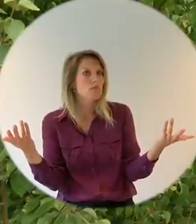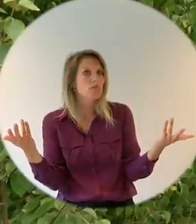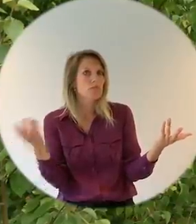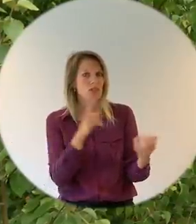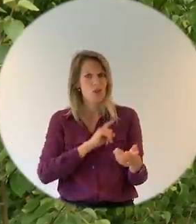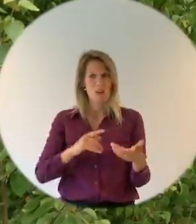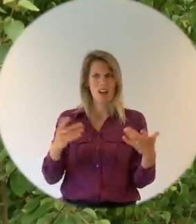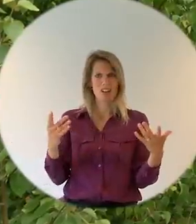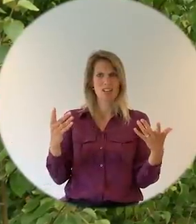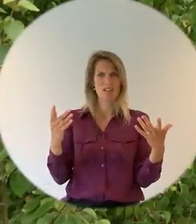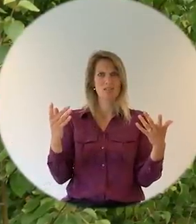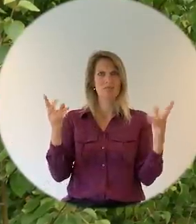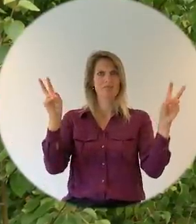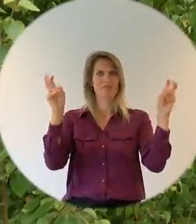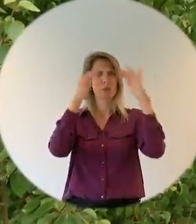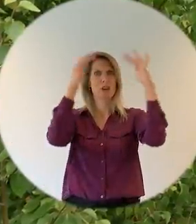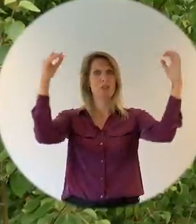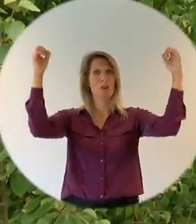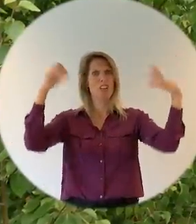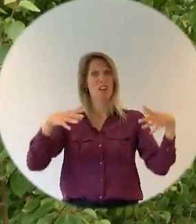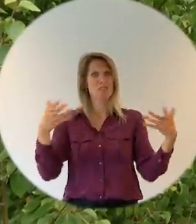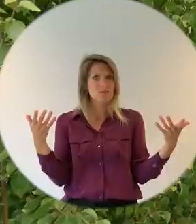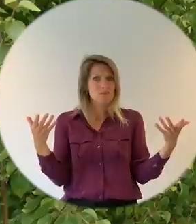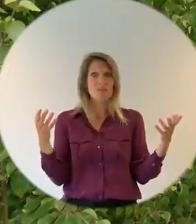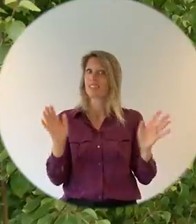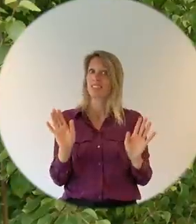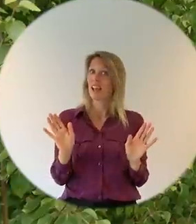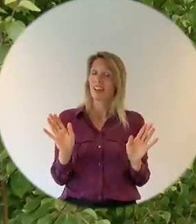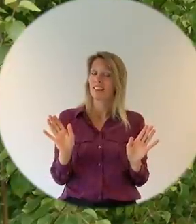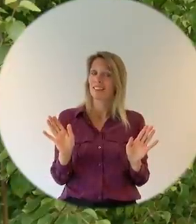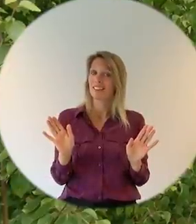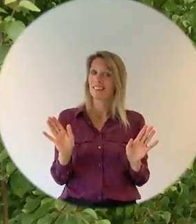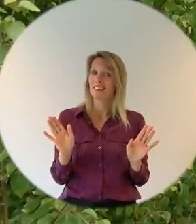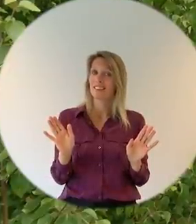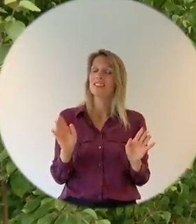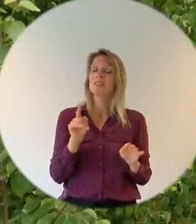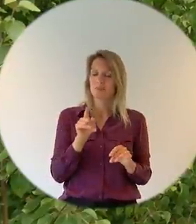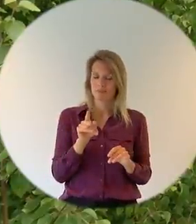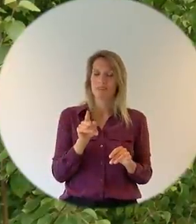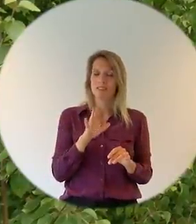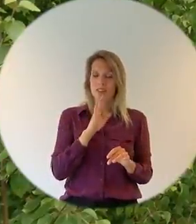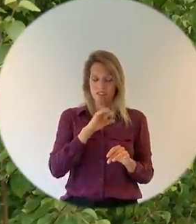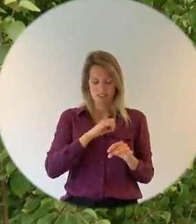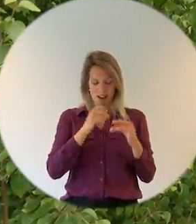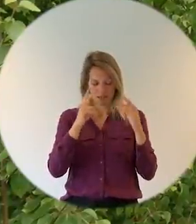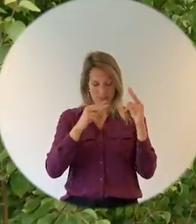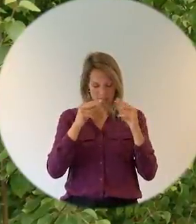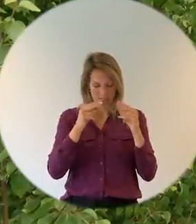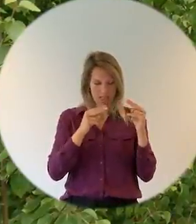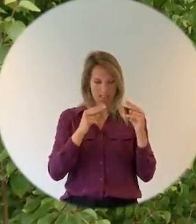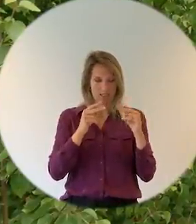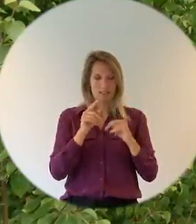Zomaar komt het uit de lucht vallen? Nee, je ontdekt dat die ander